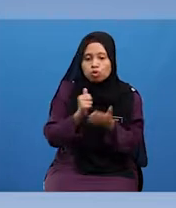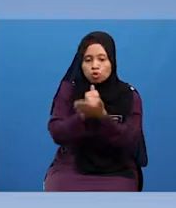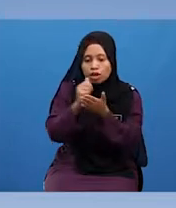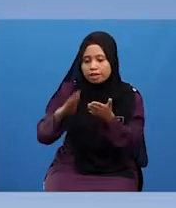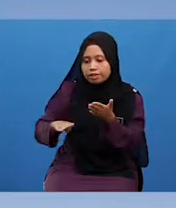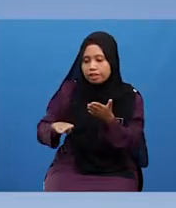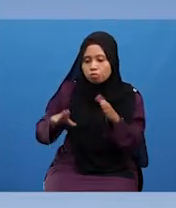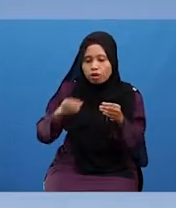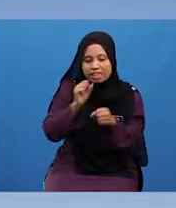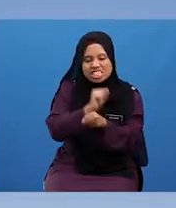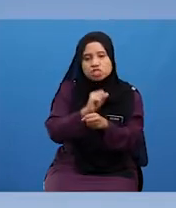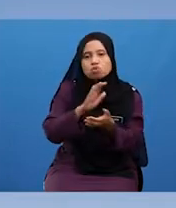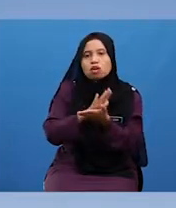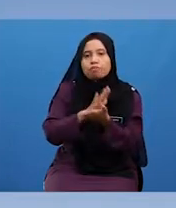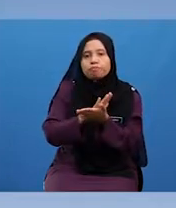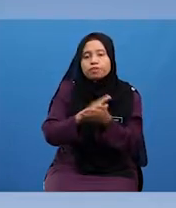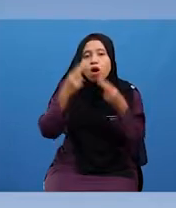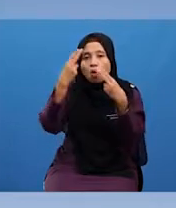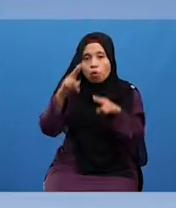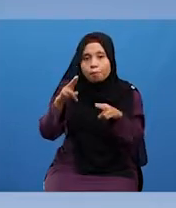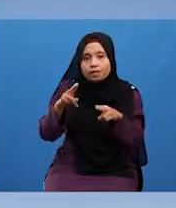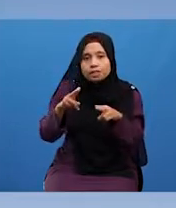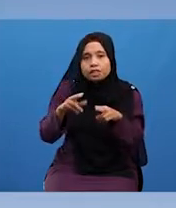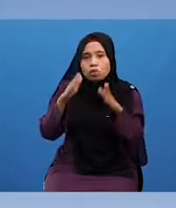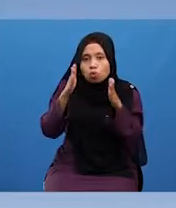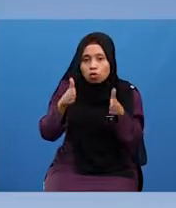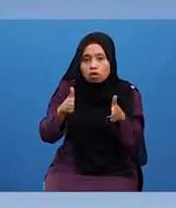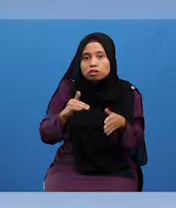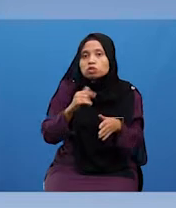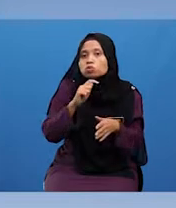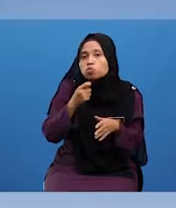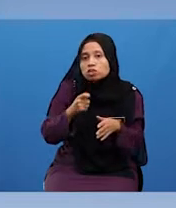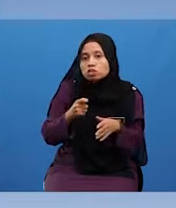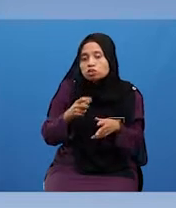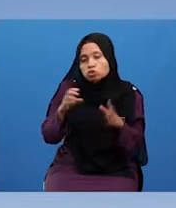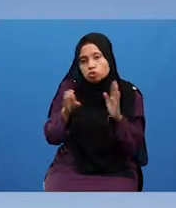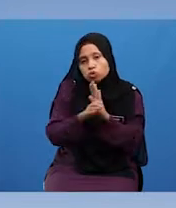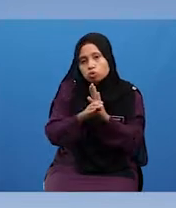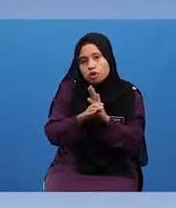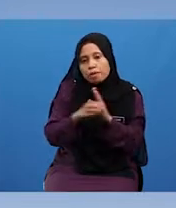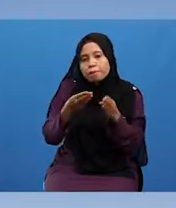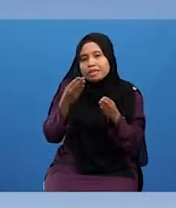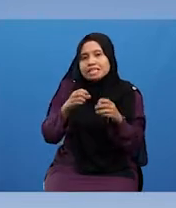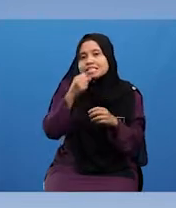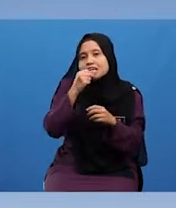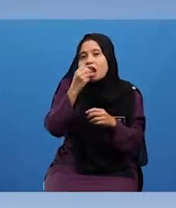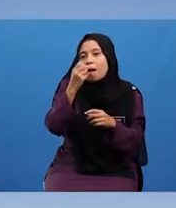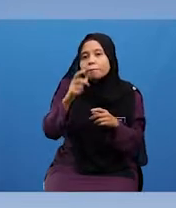sekolah. Hormati yang tua seperti memberi salam kepada pengawal keselamatan dan makcik